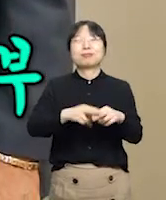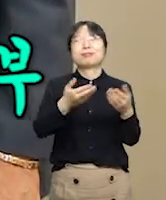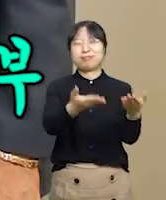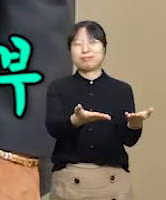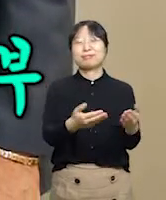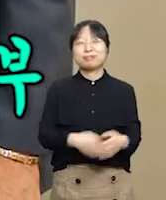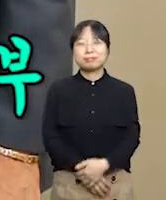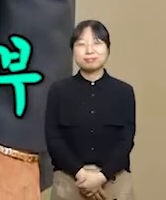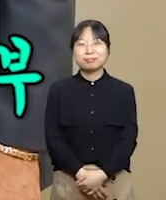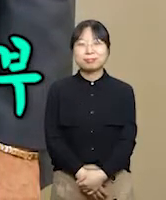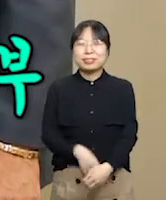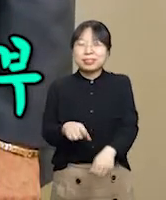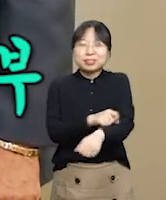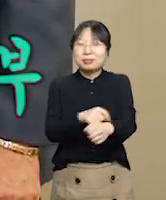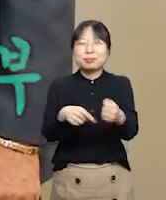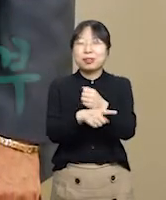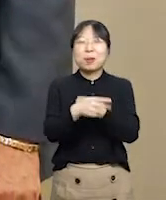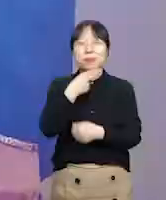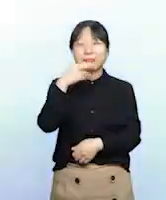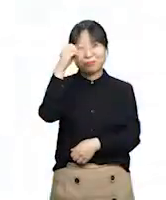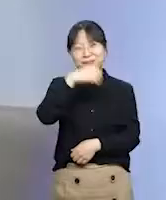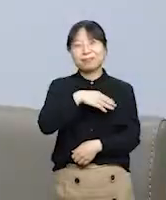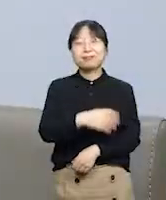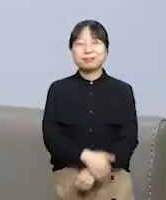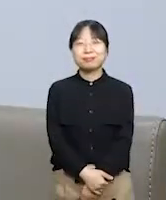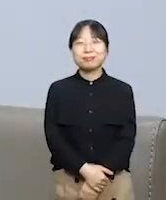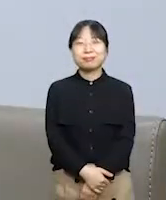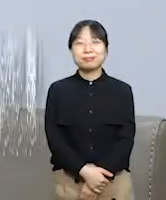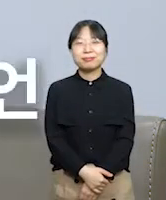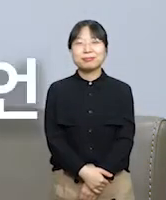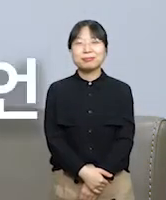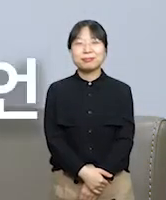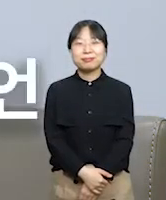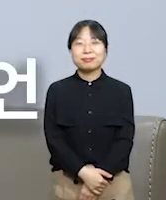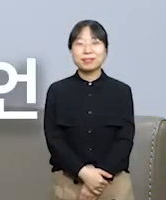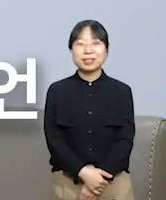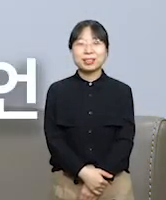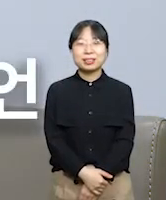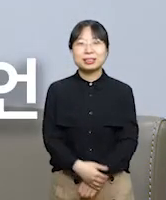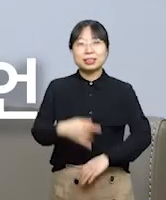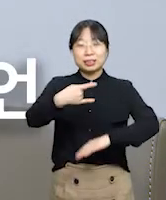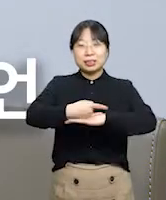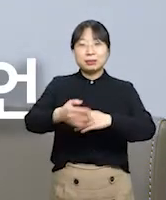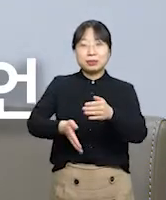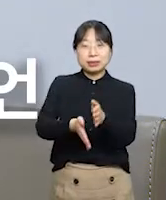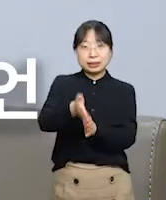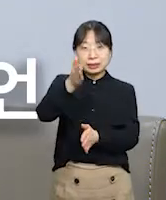됐죠. 뭐 특별한 얘기는 없습니다. 그게 제가